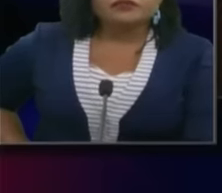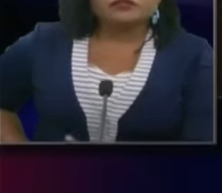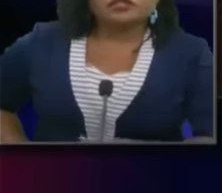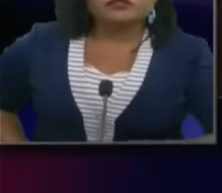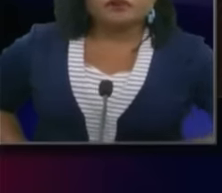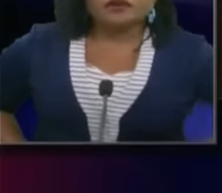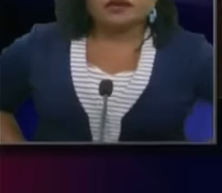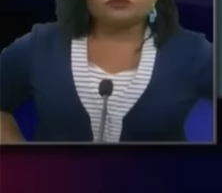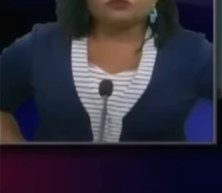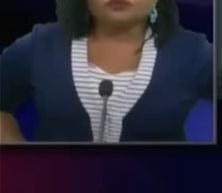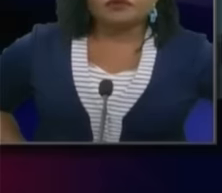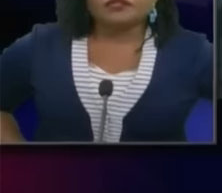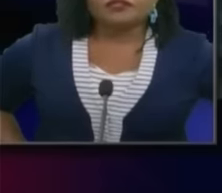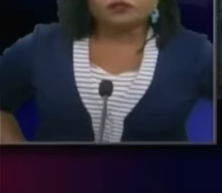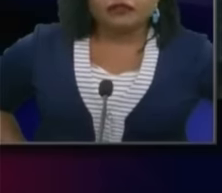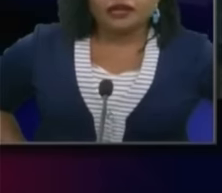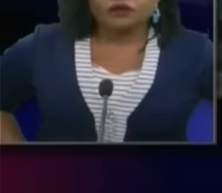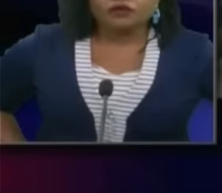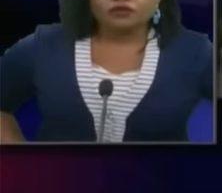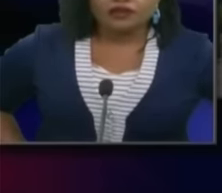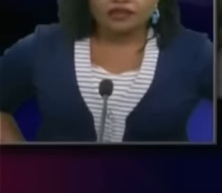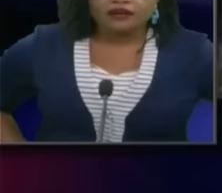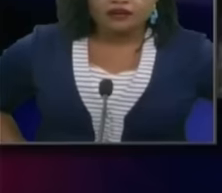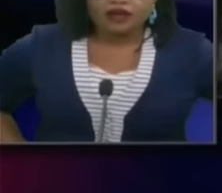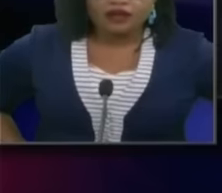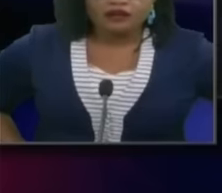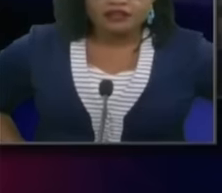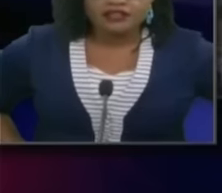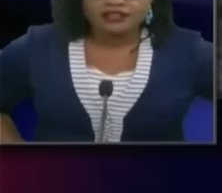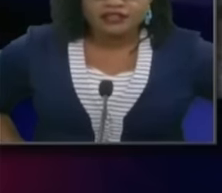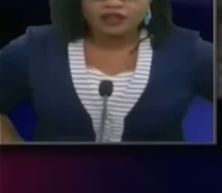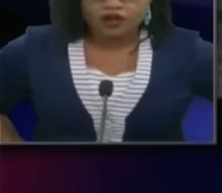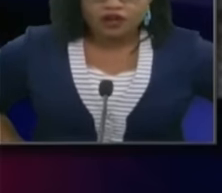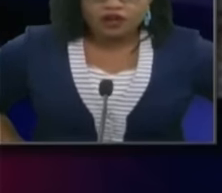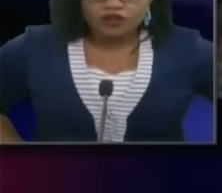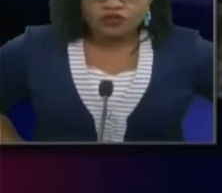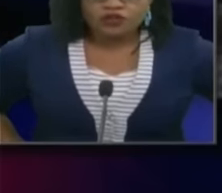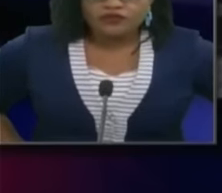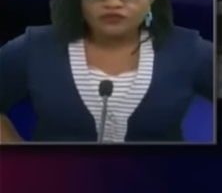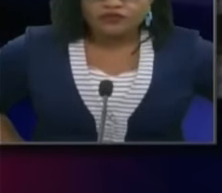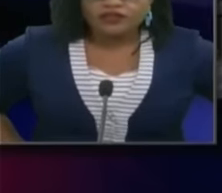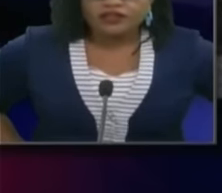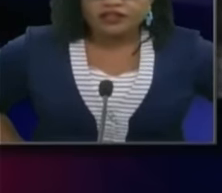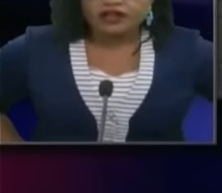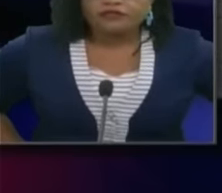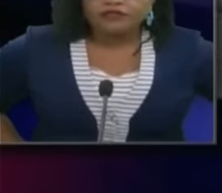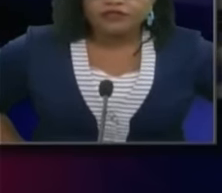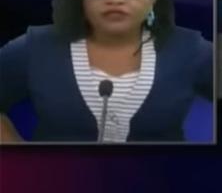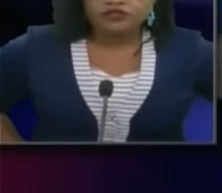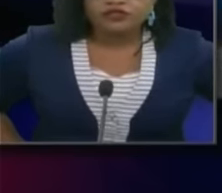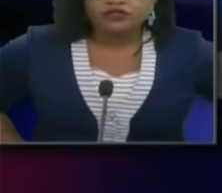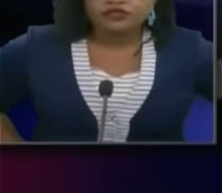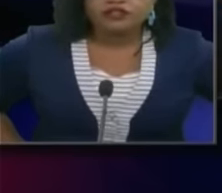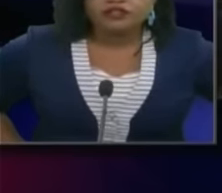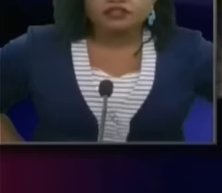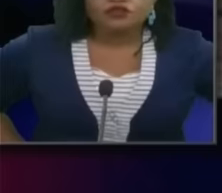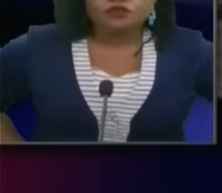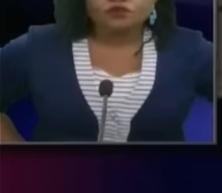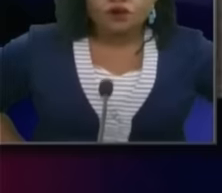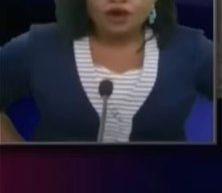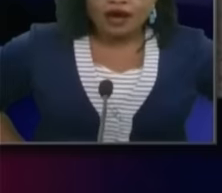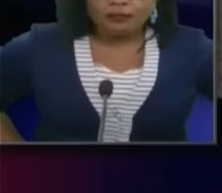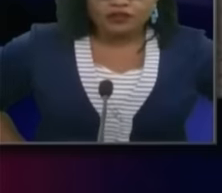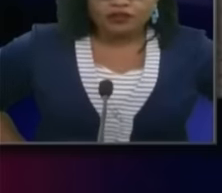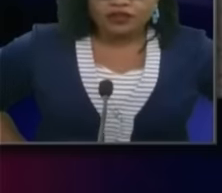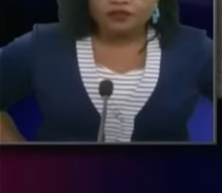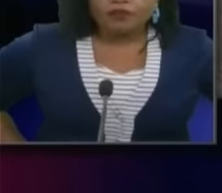existe désormais un tout premier dictionnaire congolais en langue des signes. Le chef de l'État, Félix Tshisekedi Tshilombo,